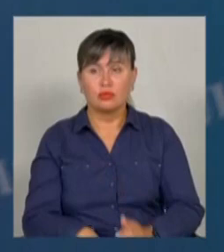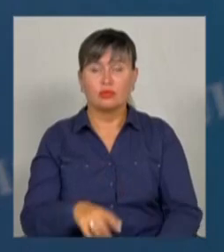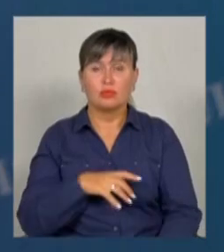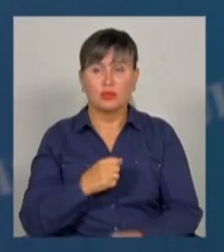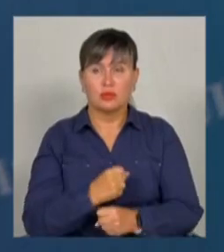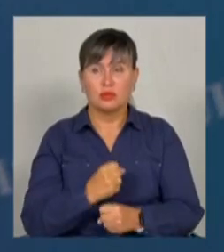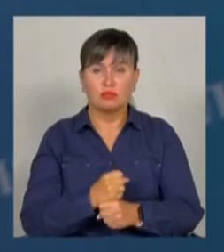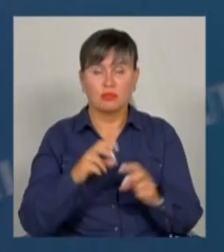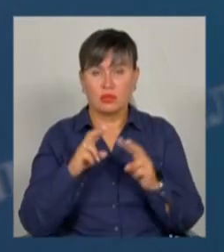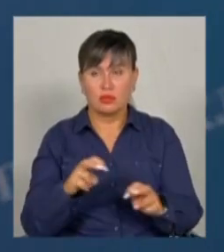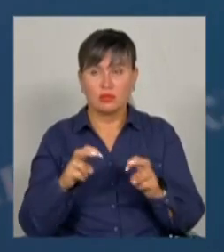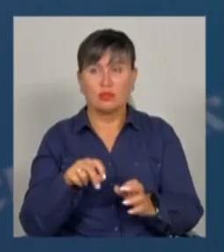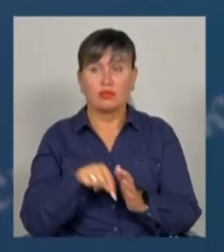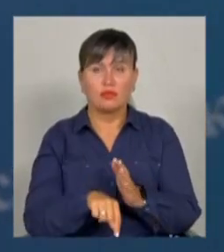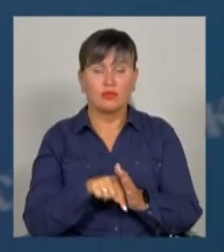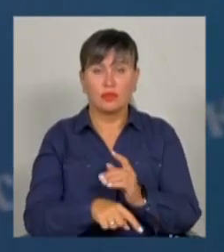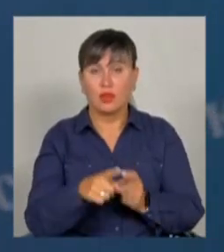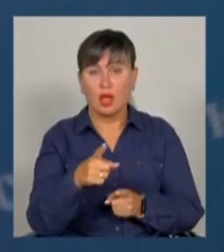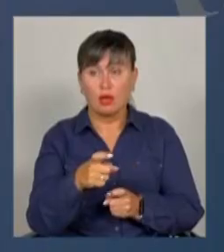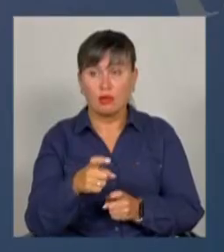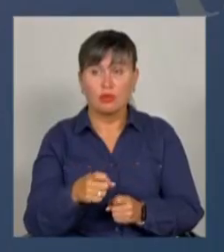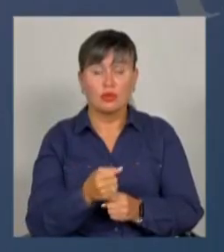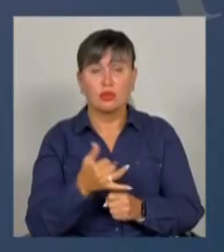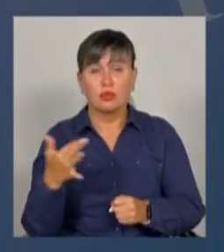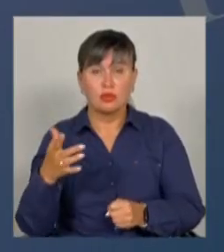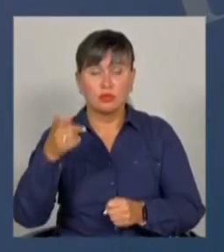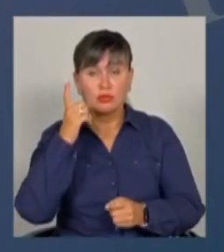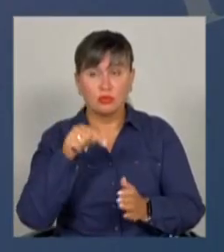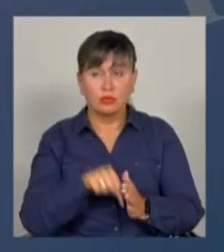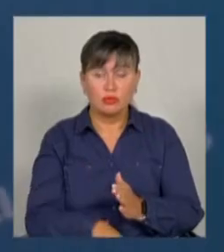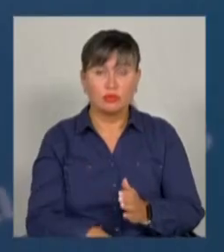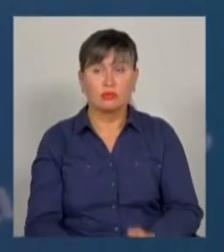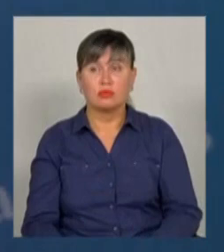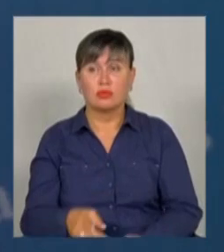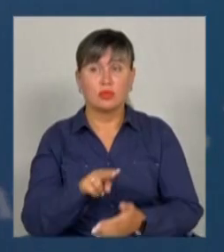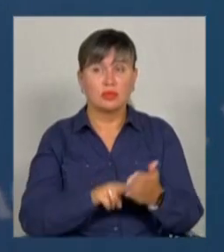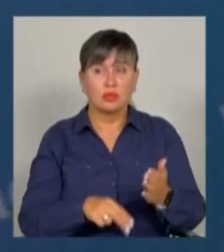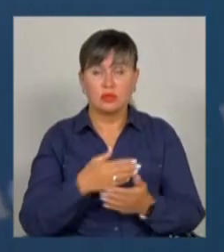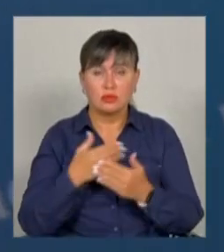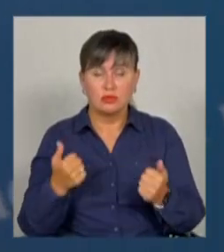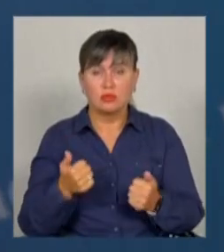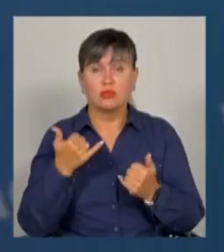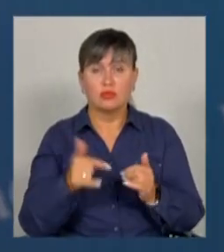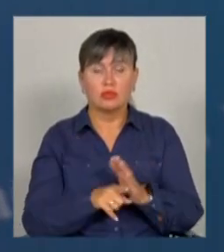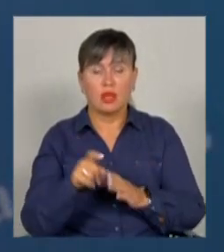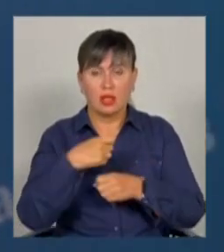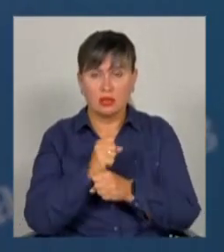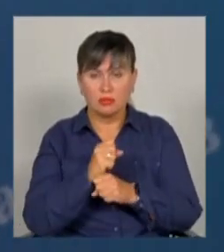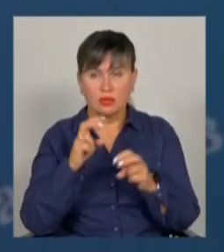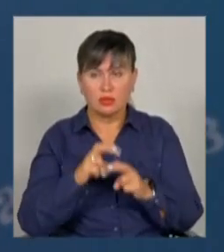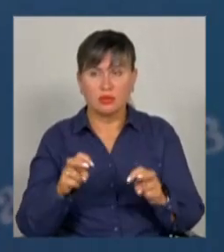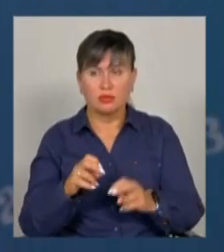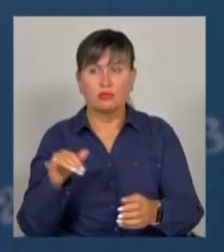произведен досмотр. Внутри огнестрельное оружие, несколько сотовых телефонов. Оружие не зарегистрировано. В настоящее время назначена экспертиза